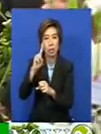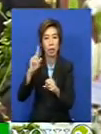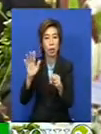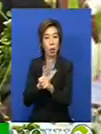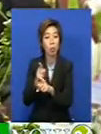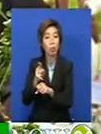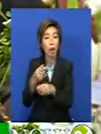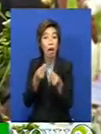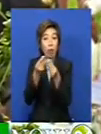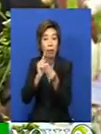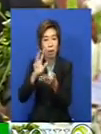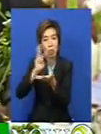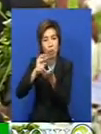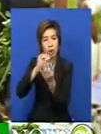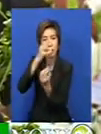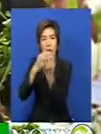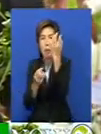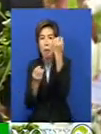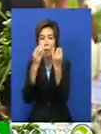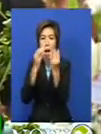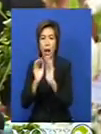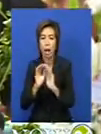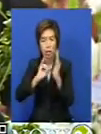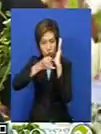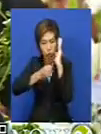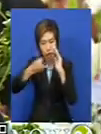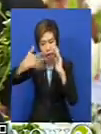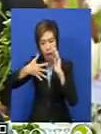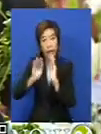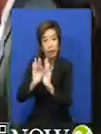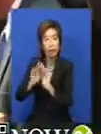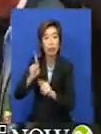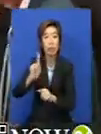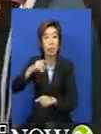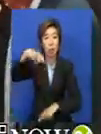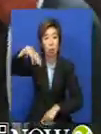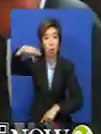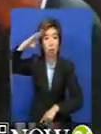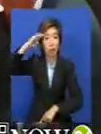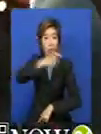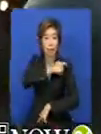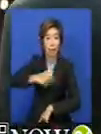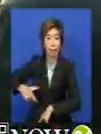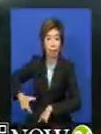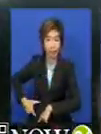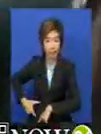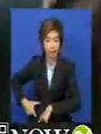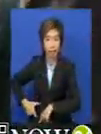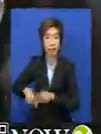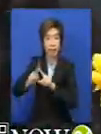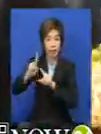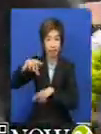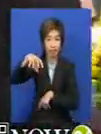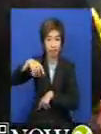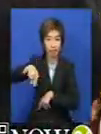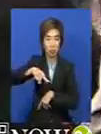ที่มูลนิธิอนุรักษ์ป่ารอยต่อ5จังหวัดในกรมทหารราบที่1ทหารเล็กรักษาพระองค์บรรยากาศก็เต็มไปด้วย